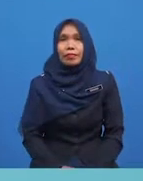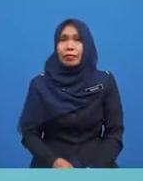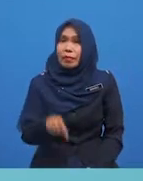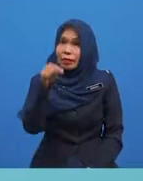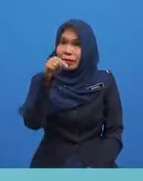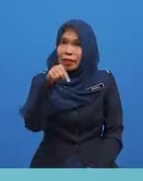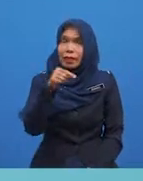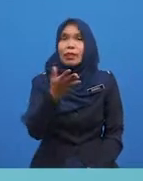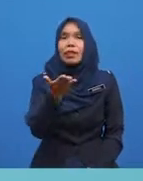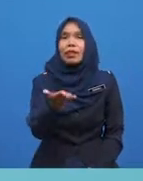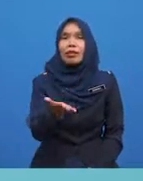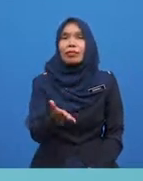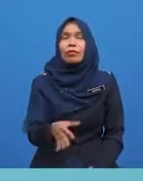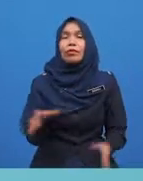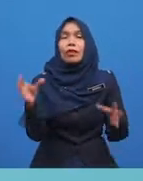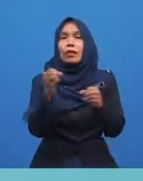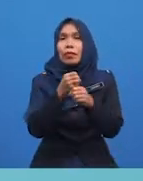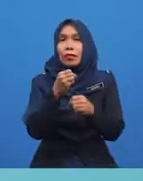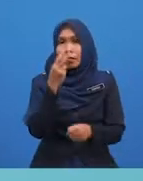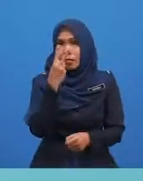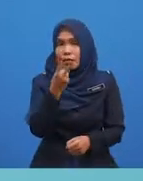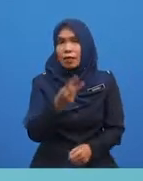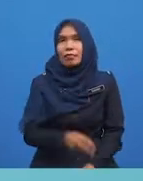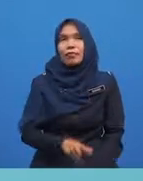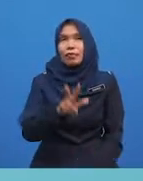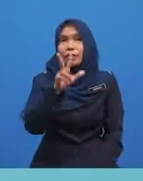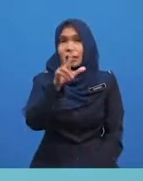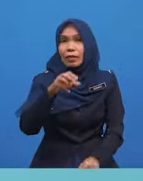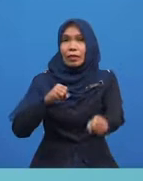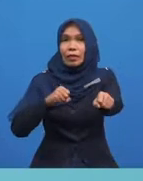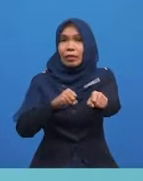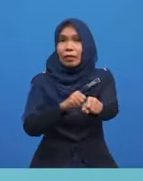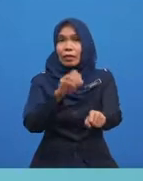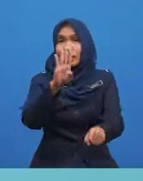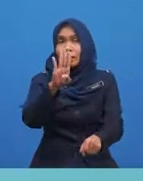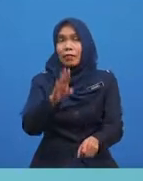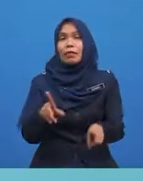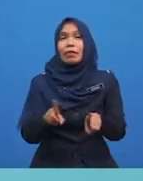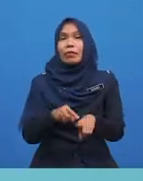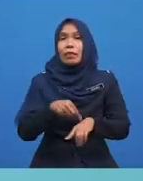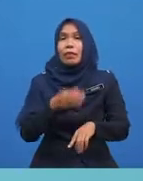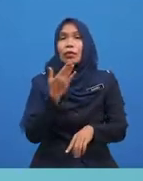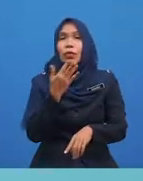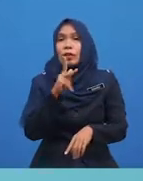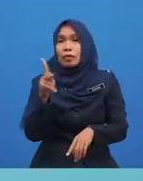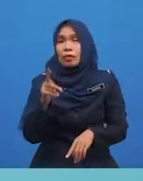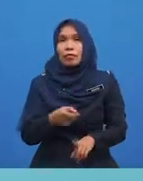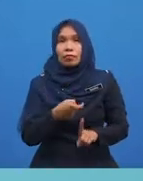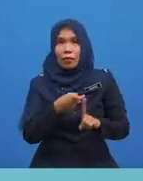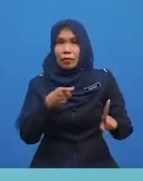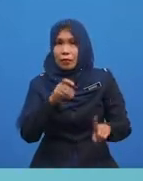Di sini, kamu dapat lihat 3/4 sama diwarnakan